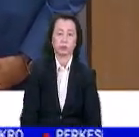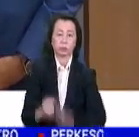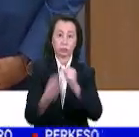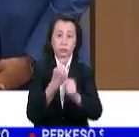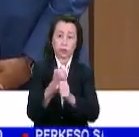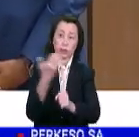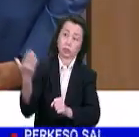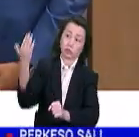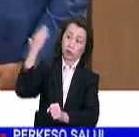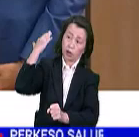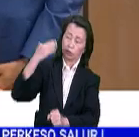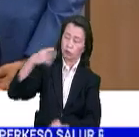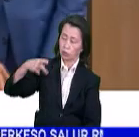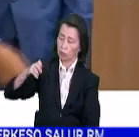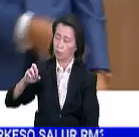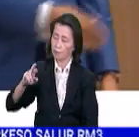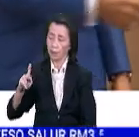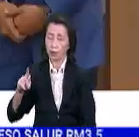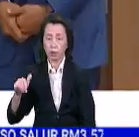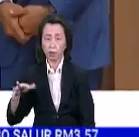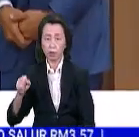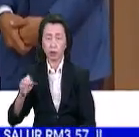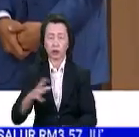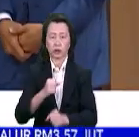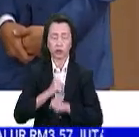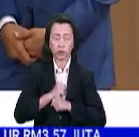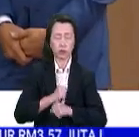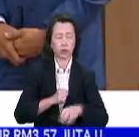Tahun lalu, Perkeso menerima